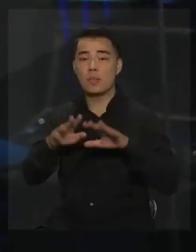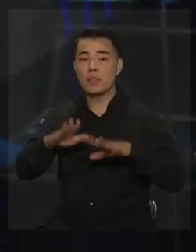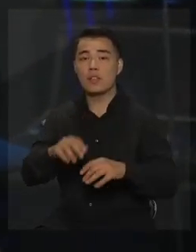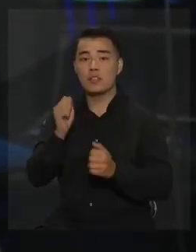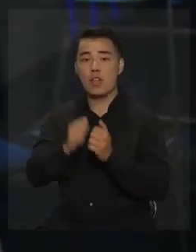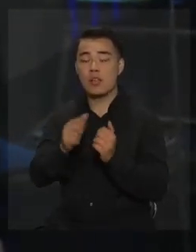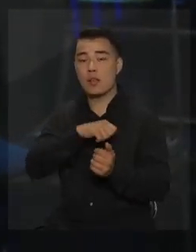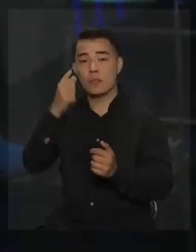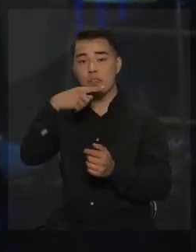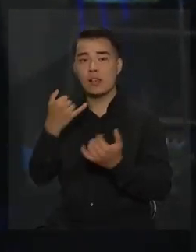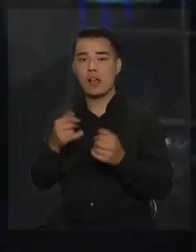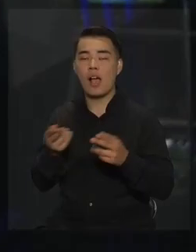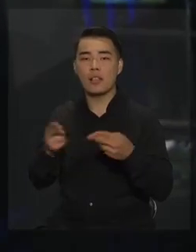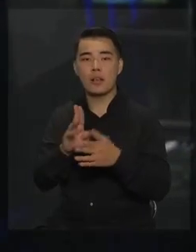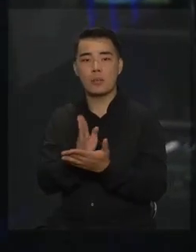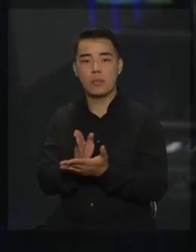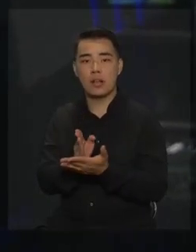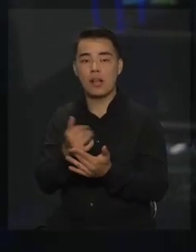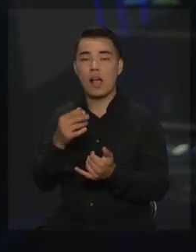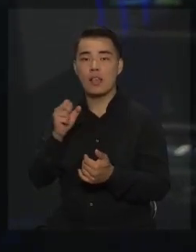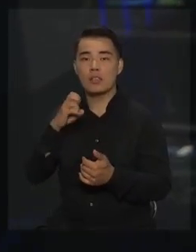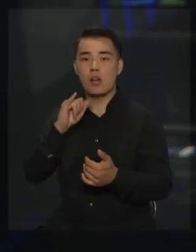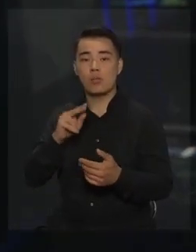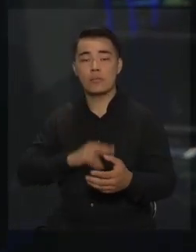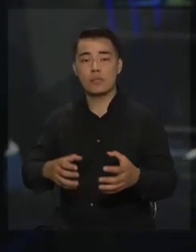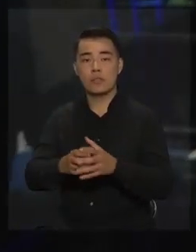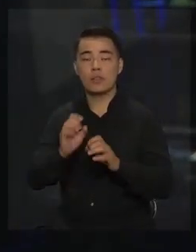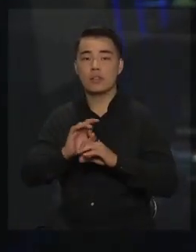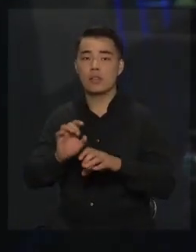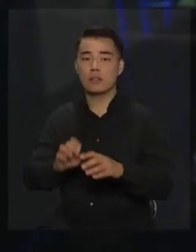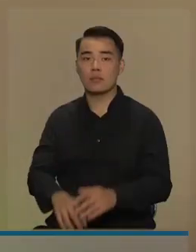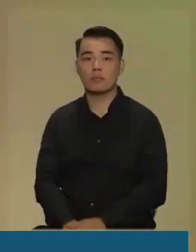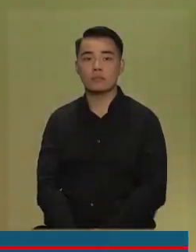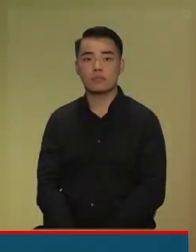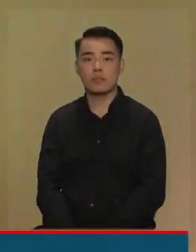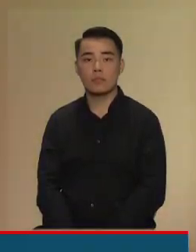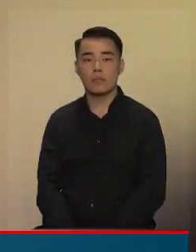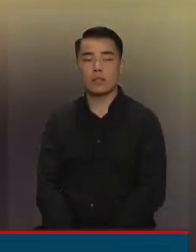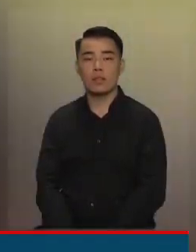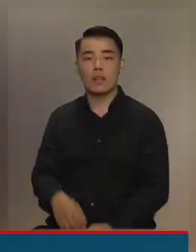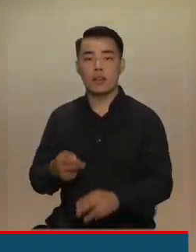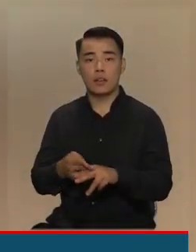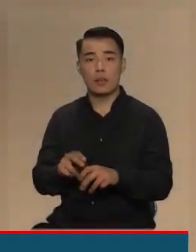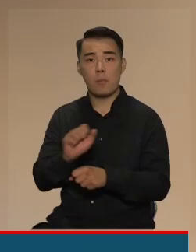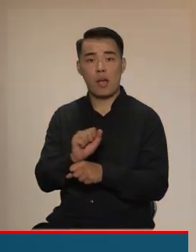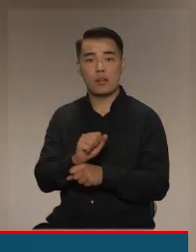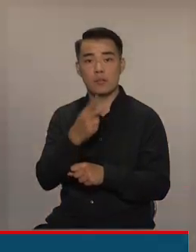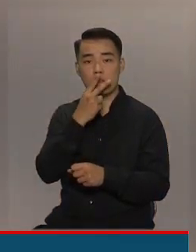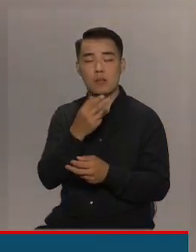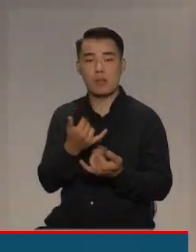жекеменшікке тиесілі деп қысқа қайыруда. Атыраудан Жұлдыз Қайрат сабақтайды. Мынау машина кіріп мұнай ұрлайтын